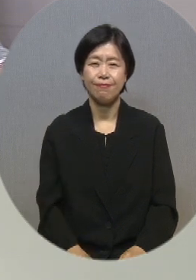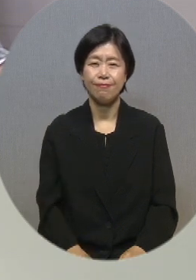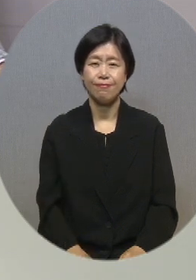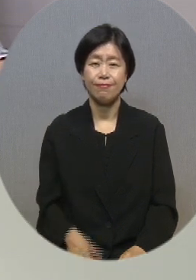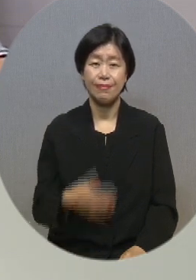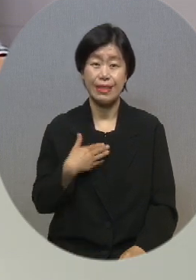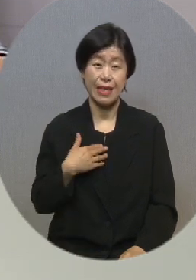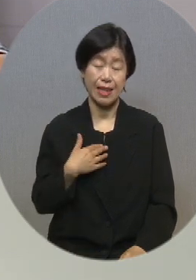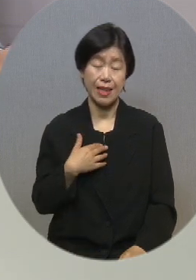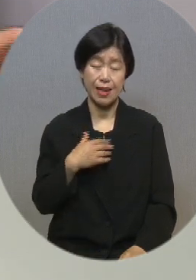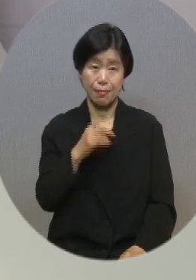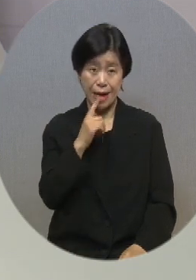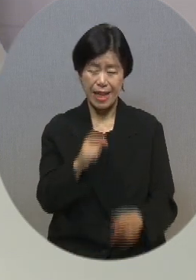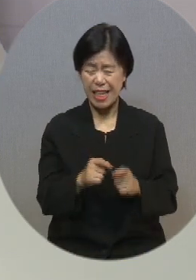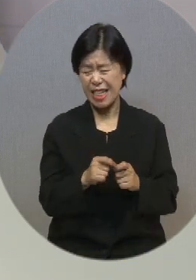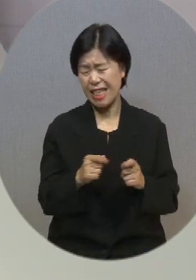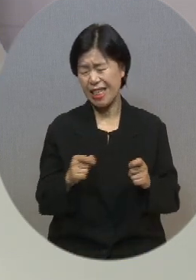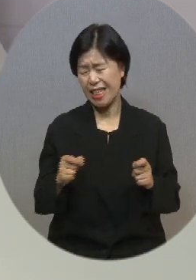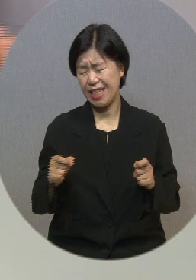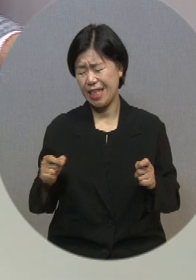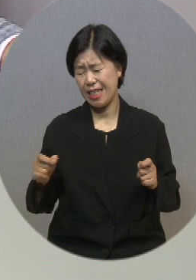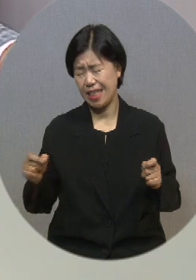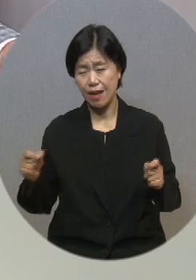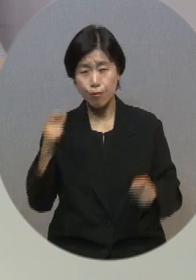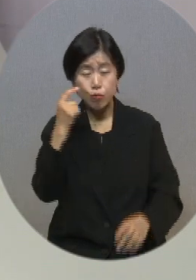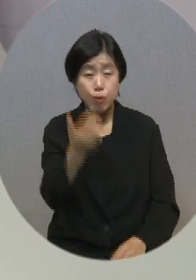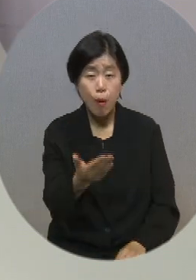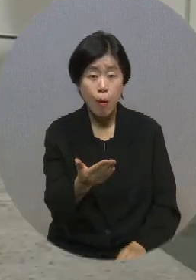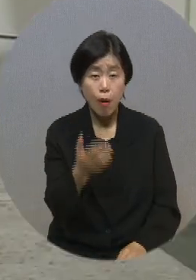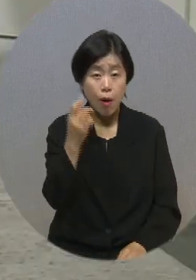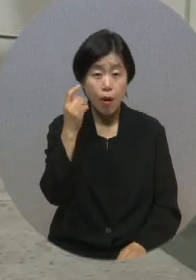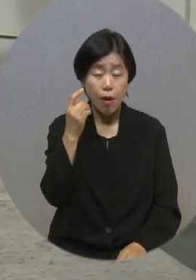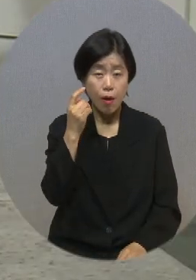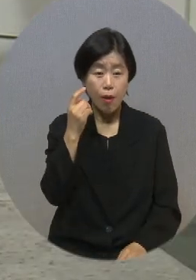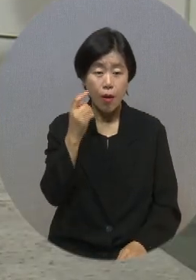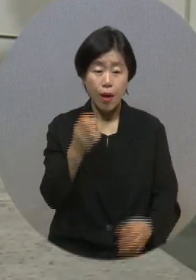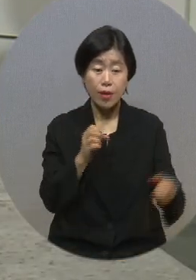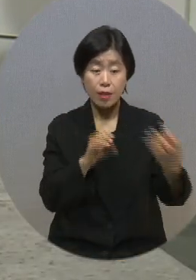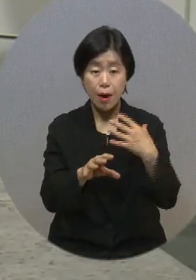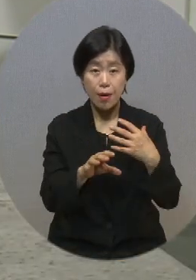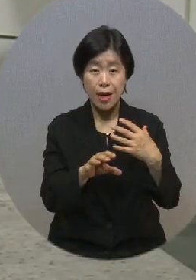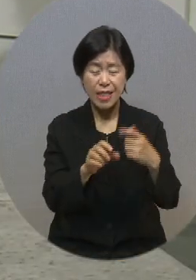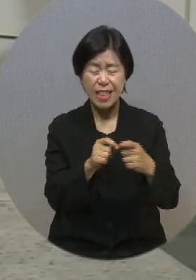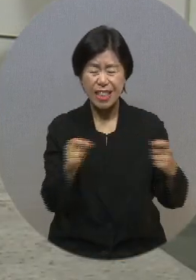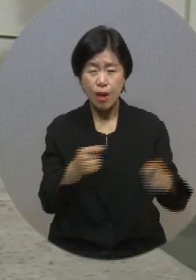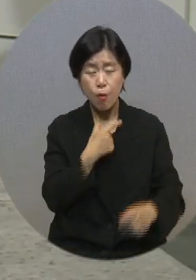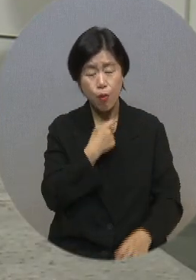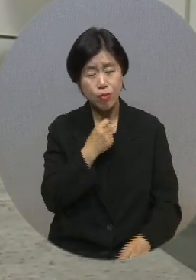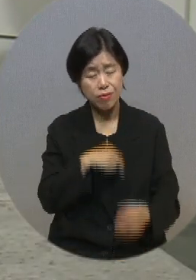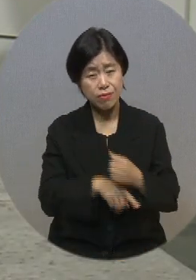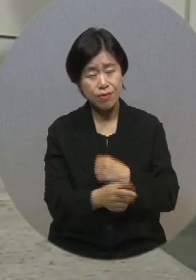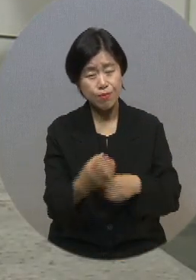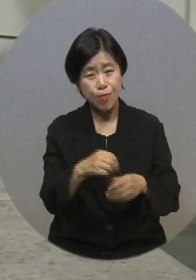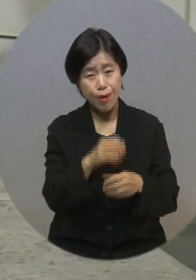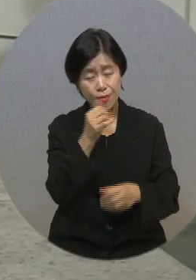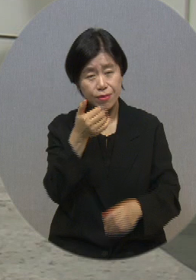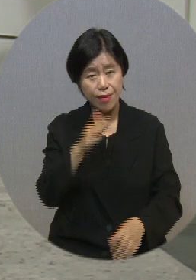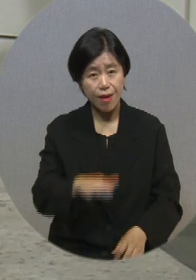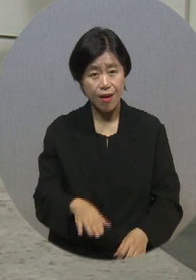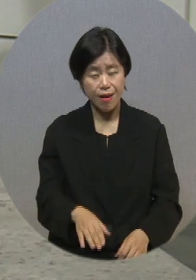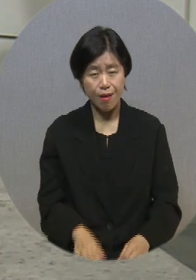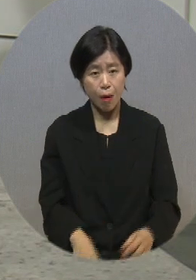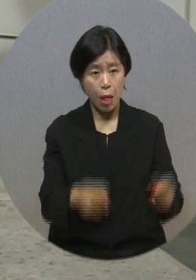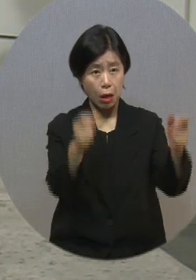길게 물어보는 건 대답을 좀 길게 해달라는 뜻인데 맞습니다. 네. 그렇습니다.